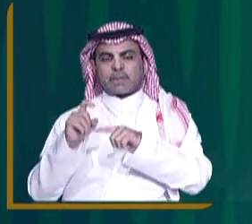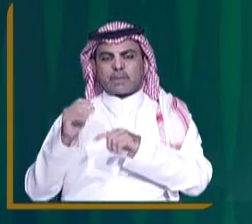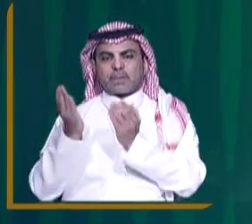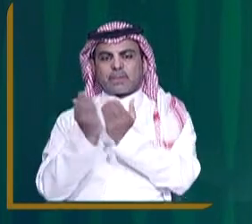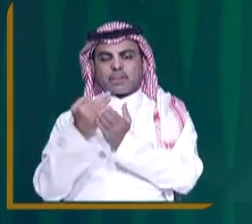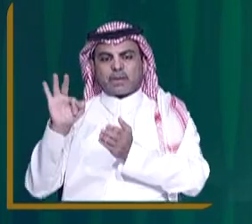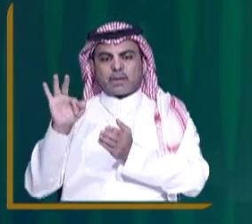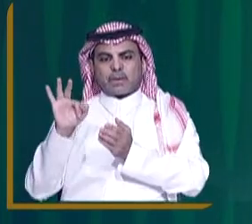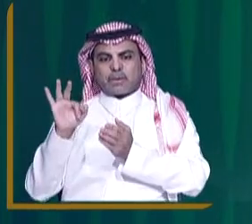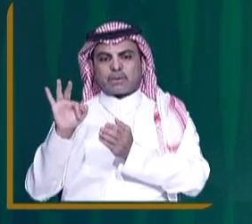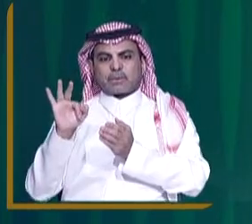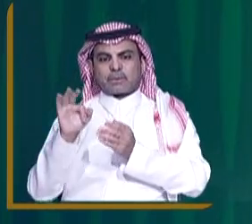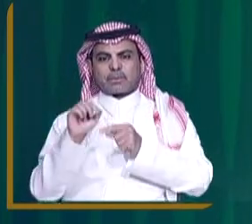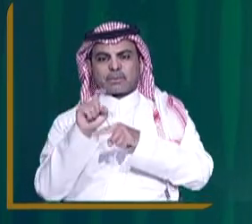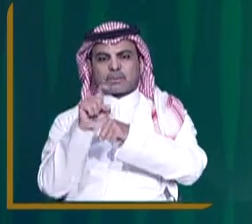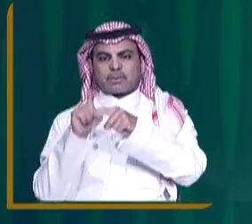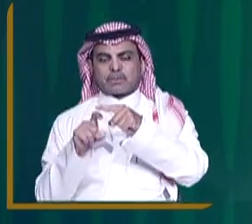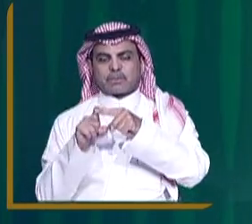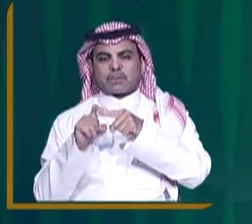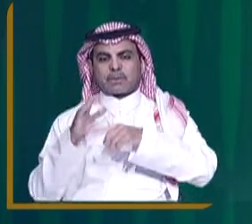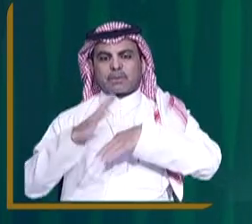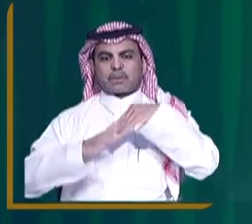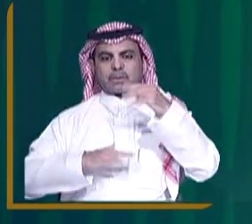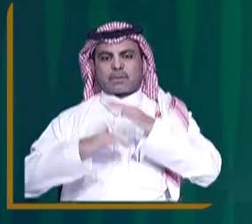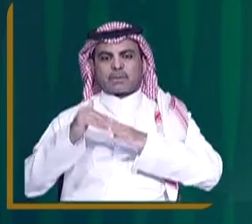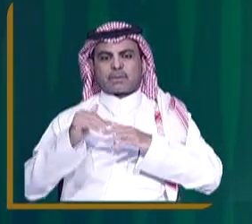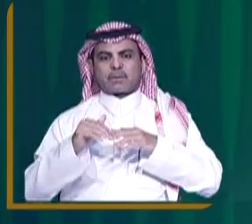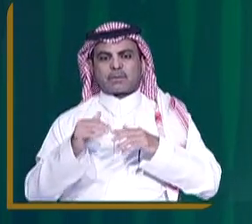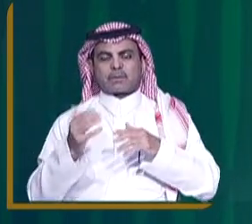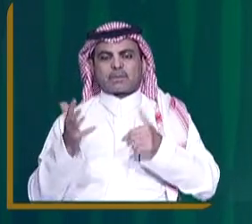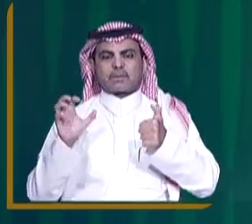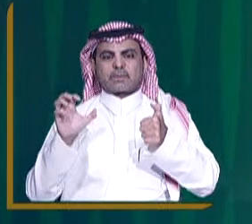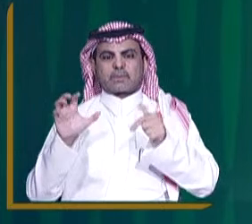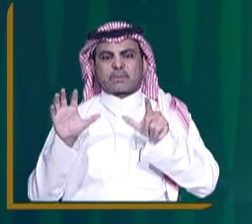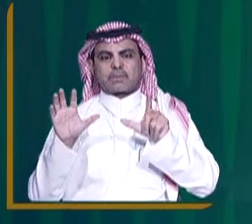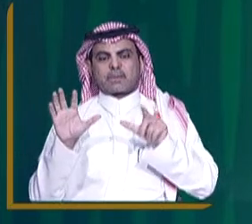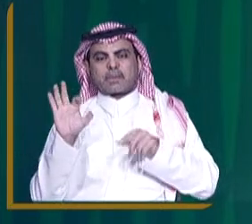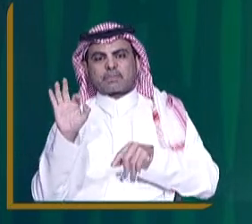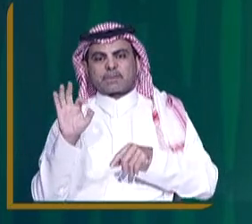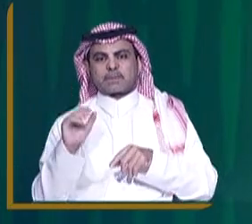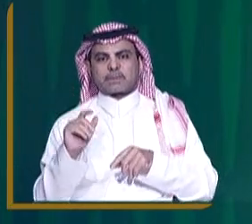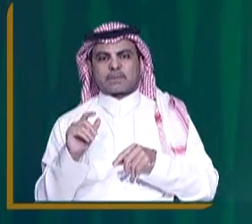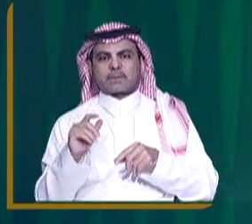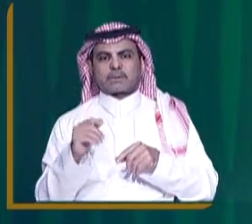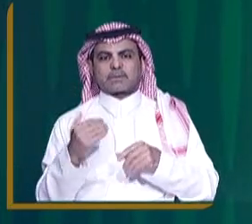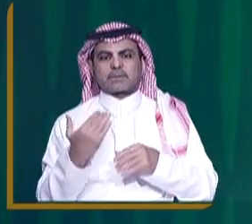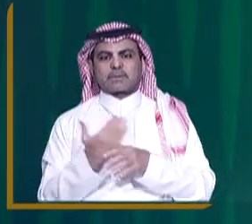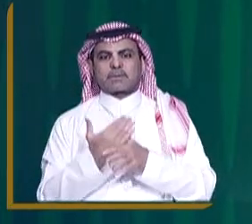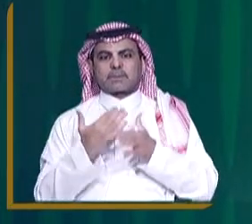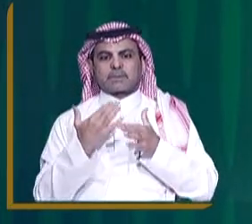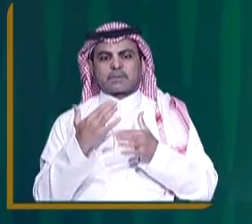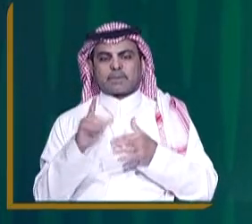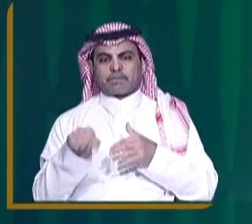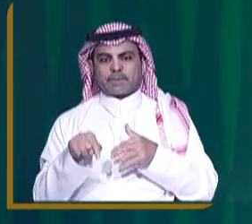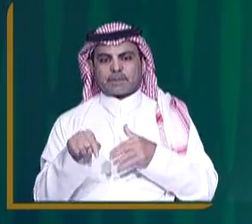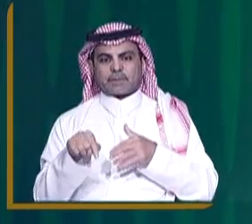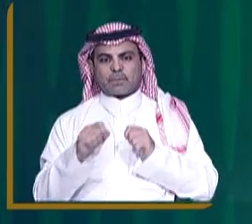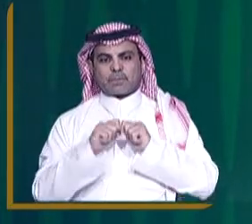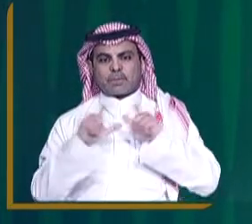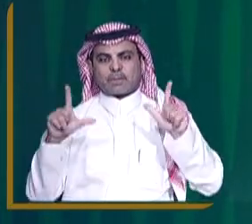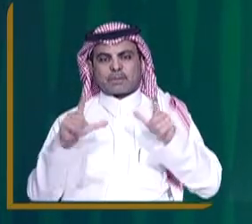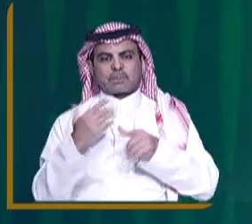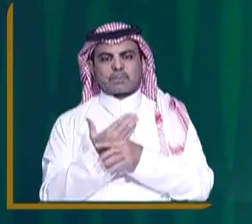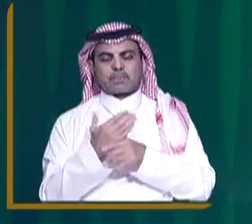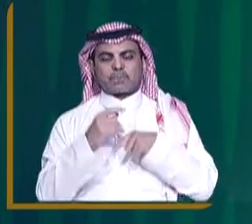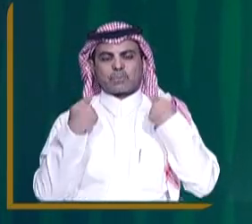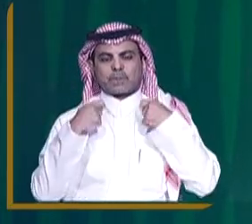بينما معدله في القدرات أو التحصيلي 60 أو 50. هل هنالك خلل واضح، وما هو دور